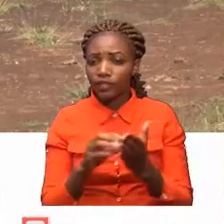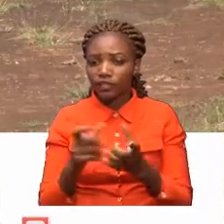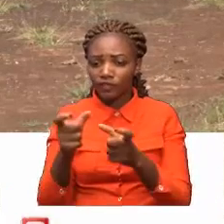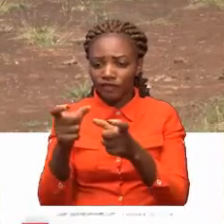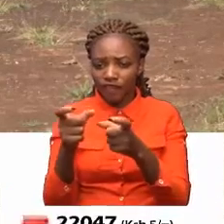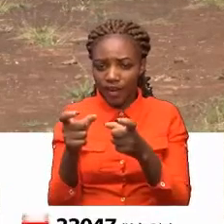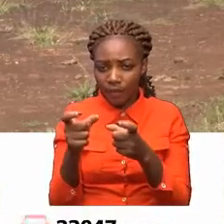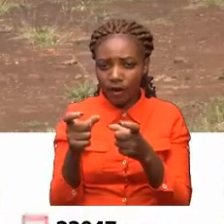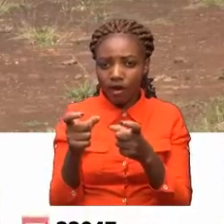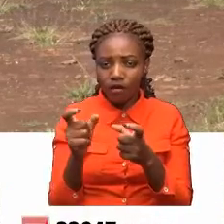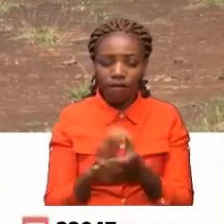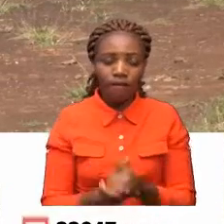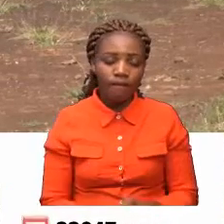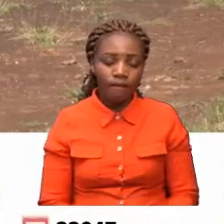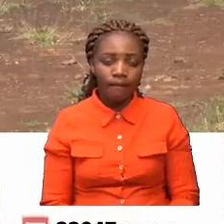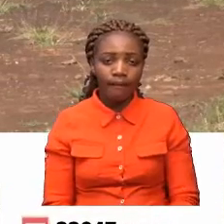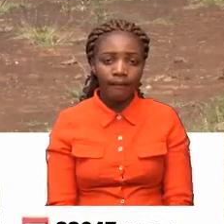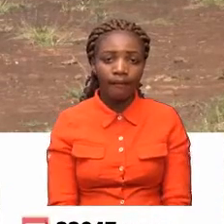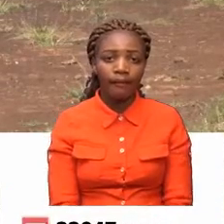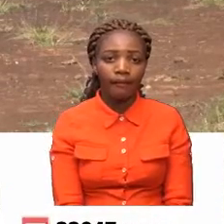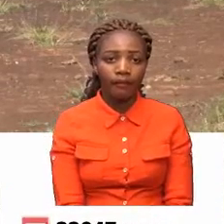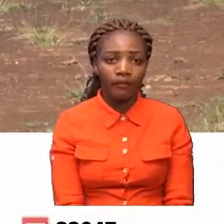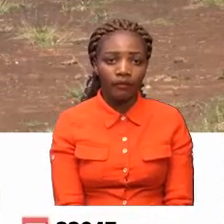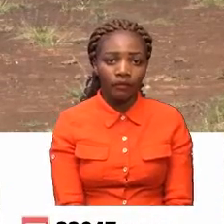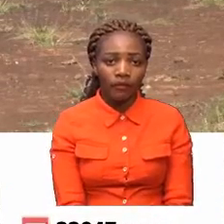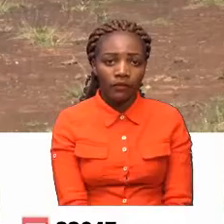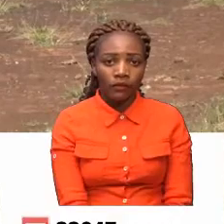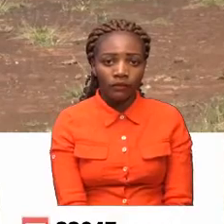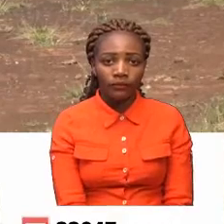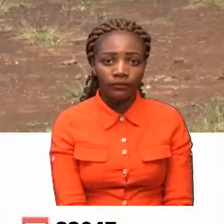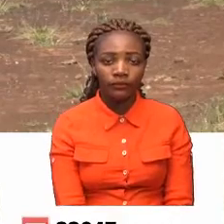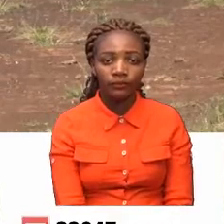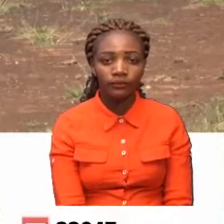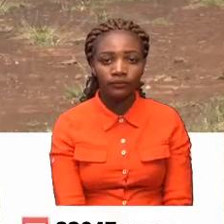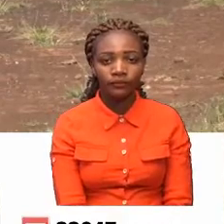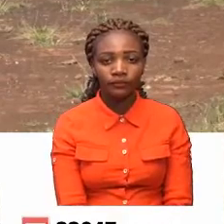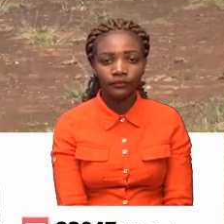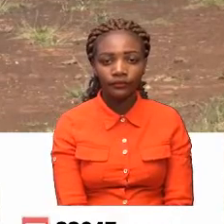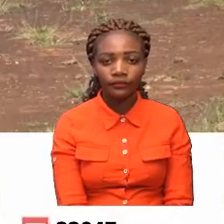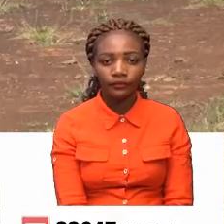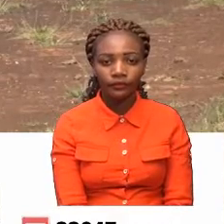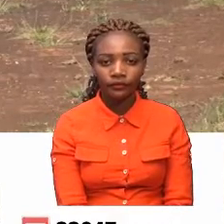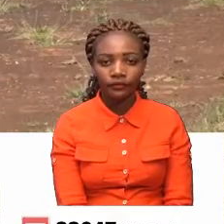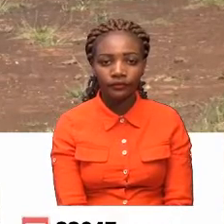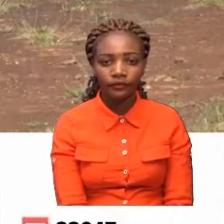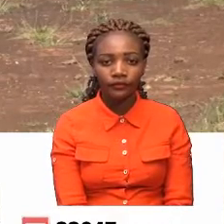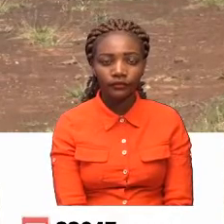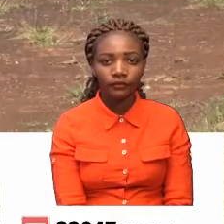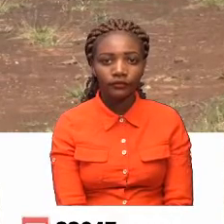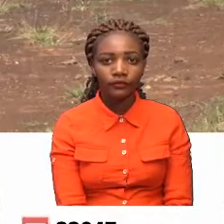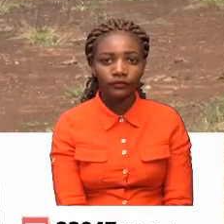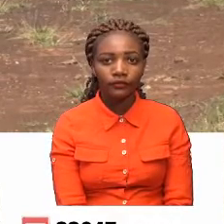dhidi ya watoto. Calvin Chitwa, TV47, kaunti ya Uasin Gishu.